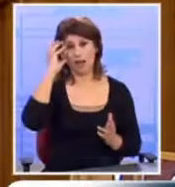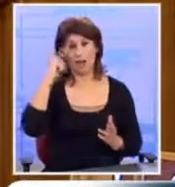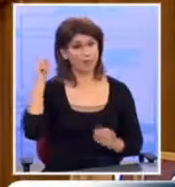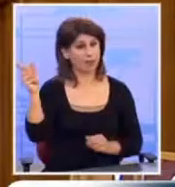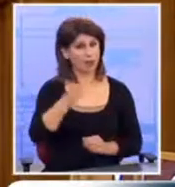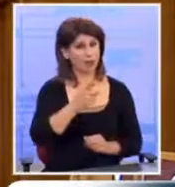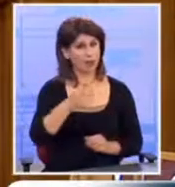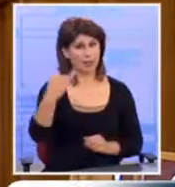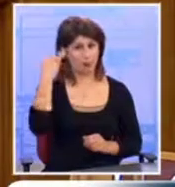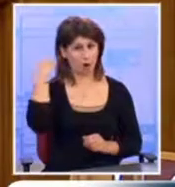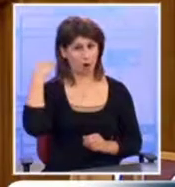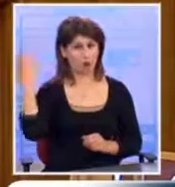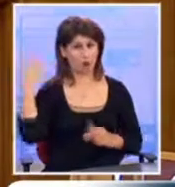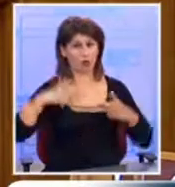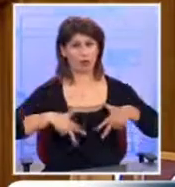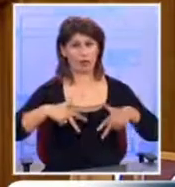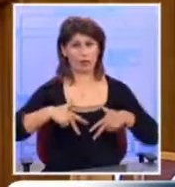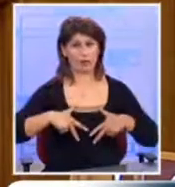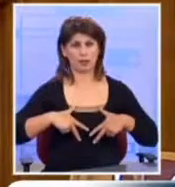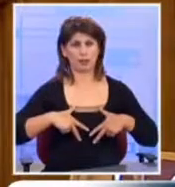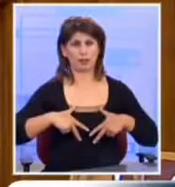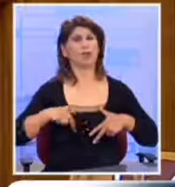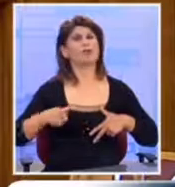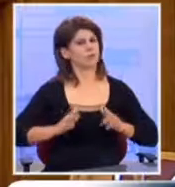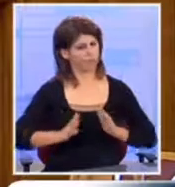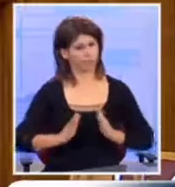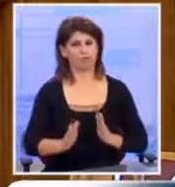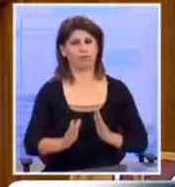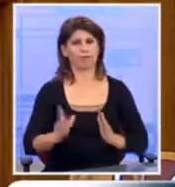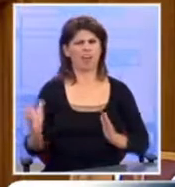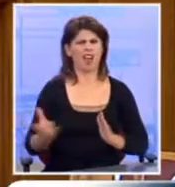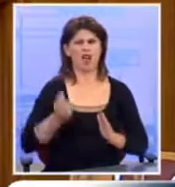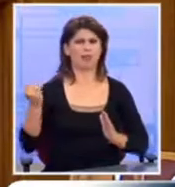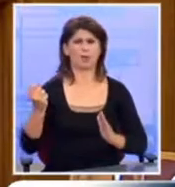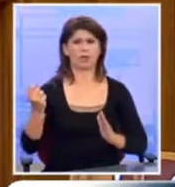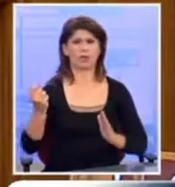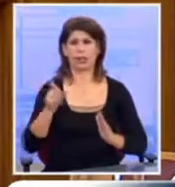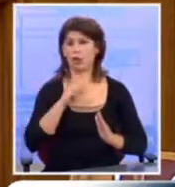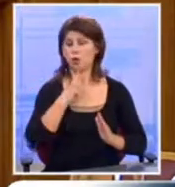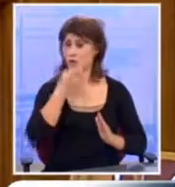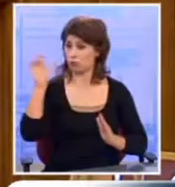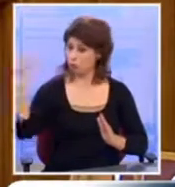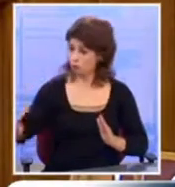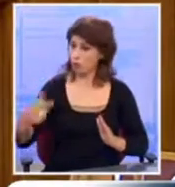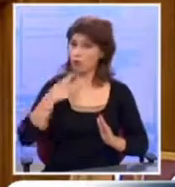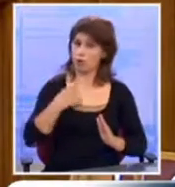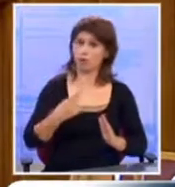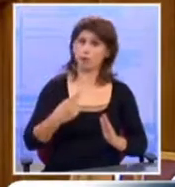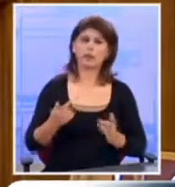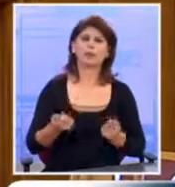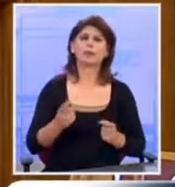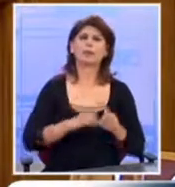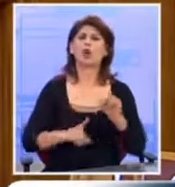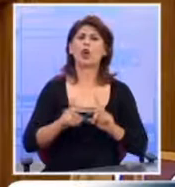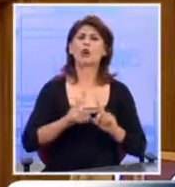ότι η αντιπρόεδρος της τότε κυβέρνησης, η οποία προχώρησε στην αυταρχική, όπως τη χαρακτήρισε, πράξη, ήταν ο